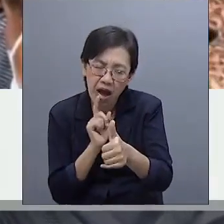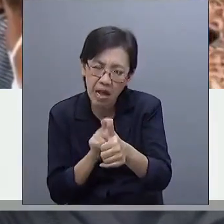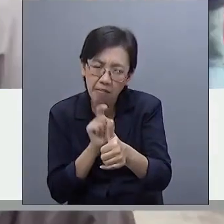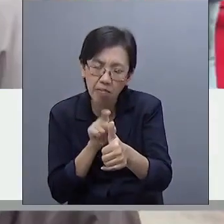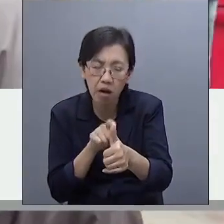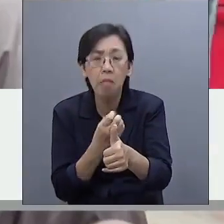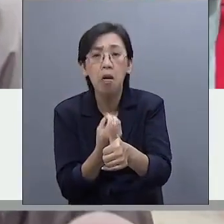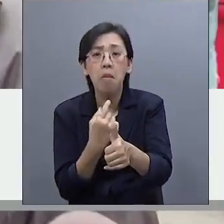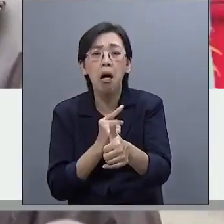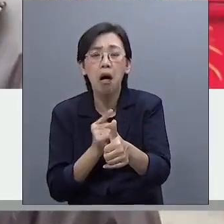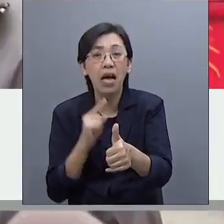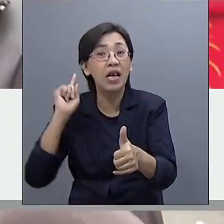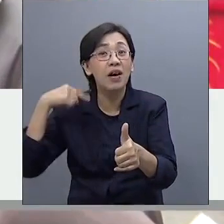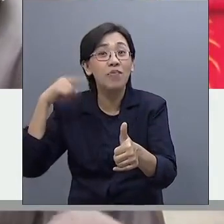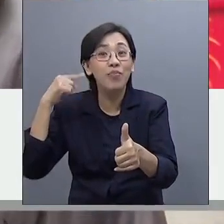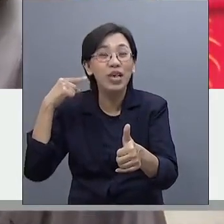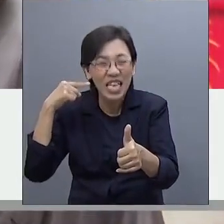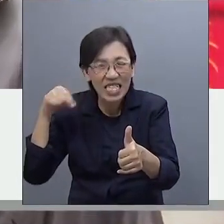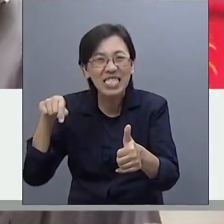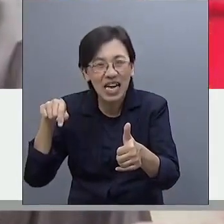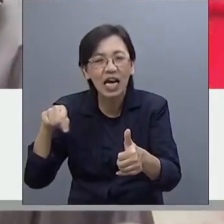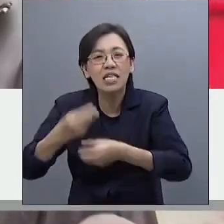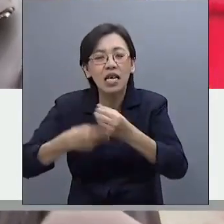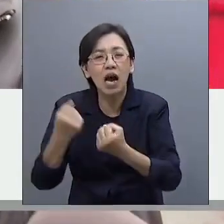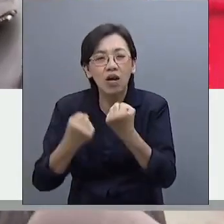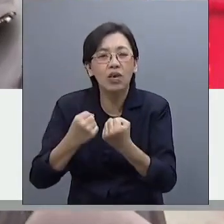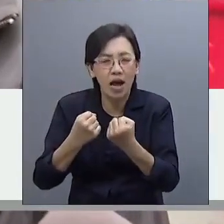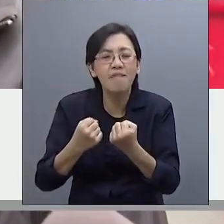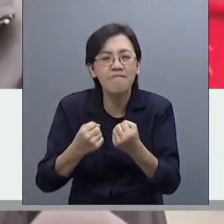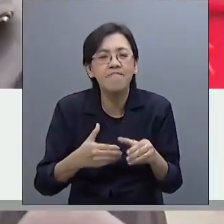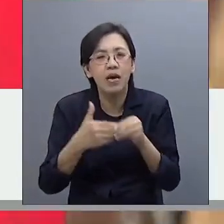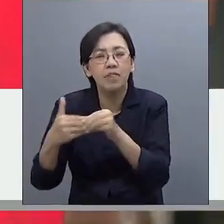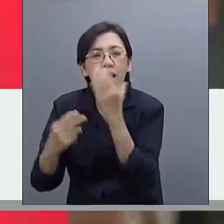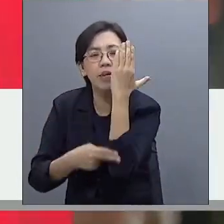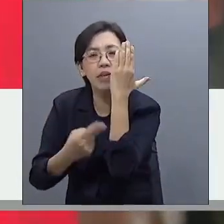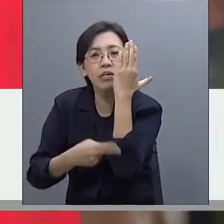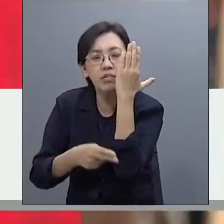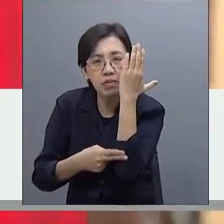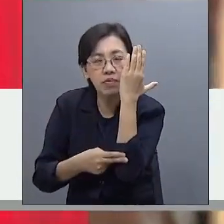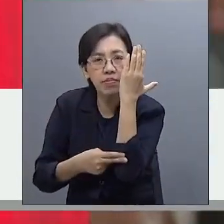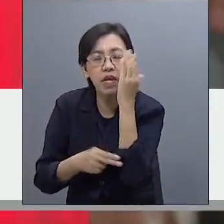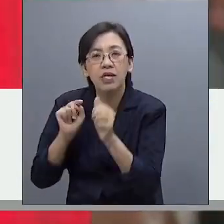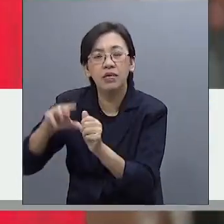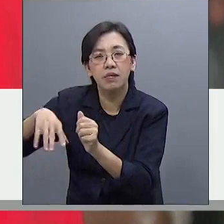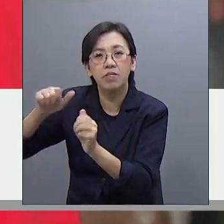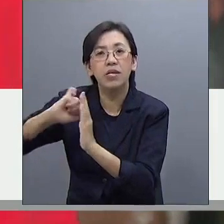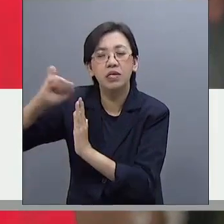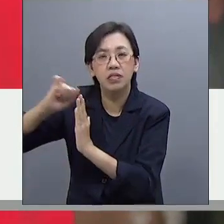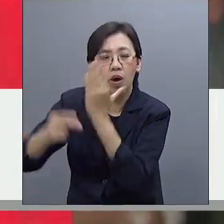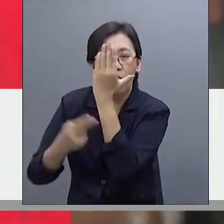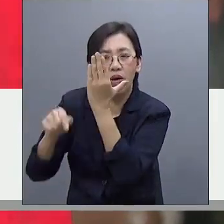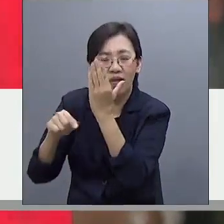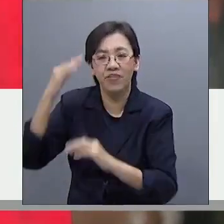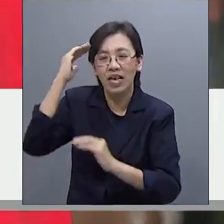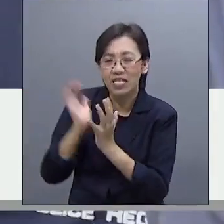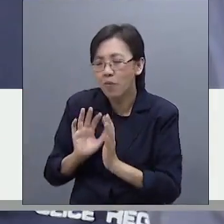ข้อมูลว่าเขานำนางสาวเด่นนภาไปไว้ที่โรงแรมแห่งหนึ่งอยู่ที่ตำบลสันผีเสื้ออำเภอเมืองเชียงใหม่ตำรวจ